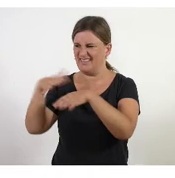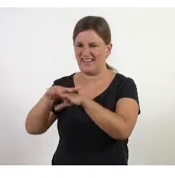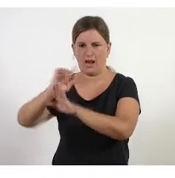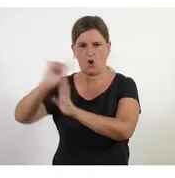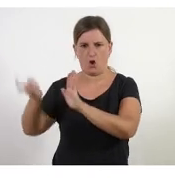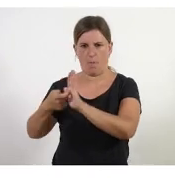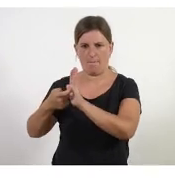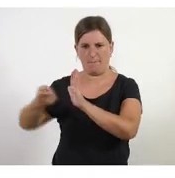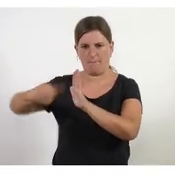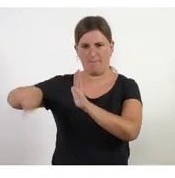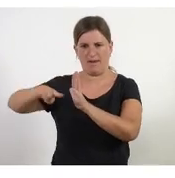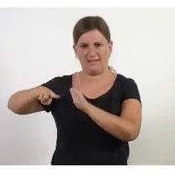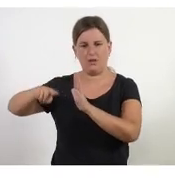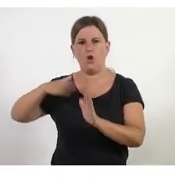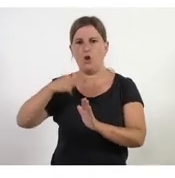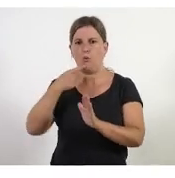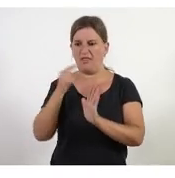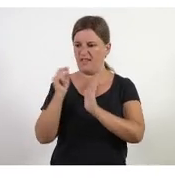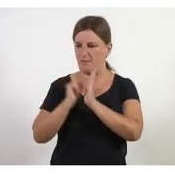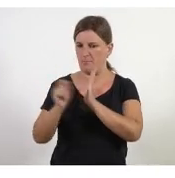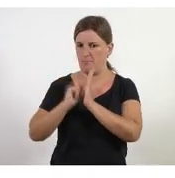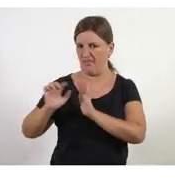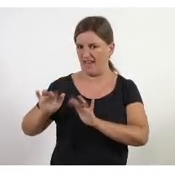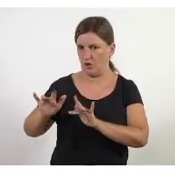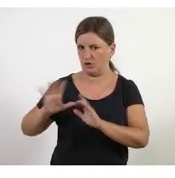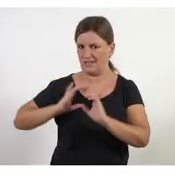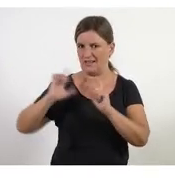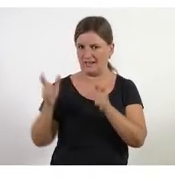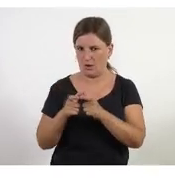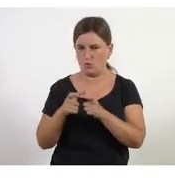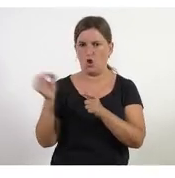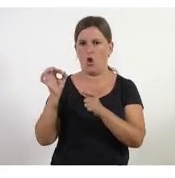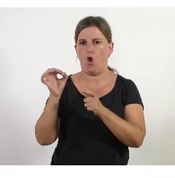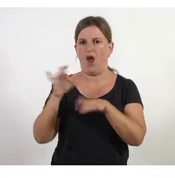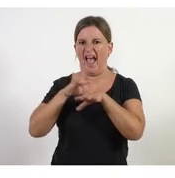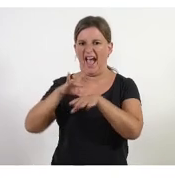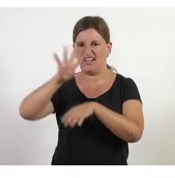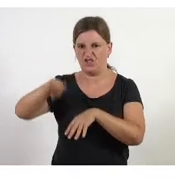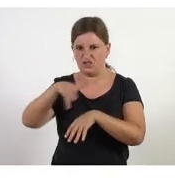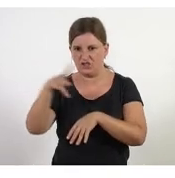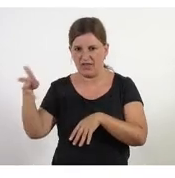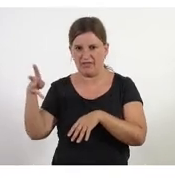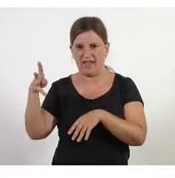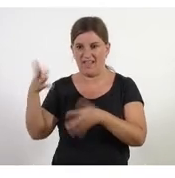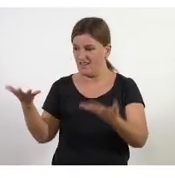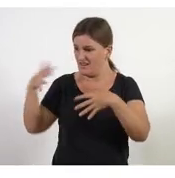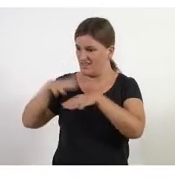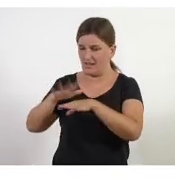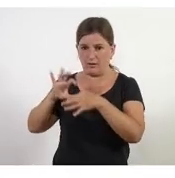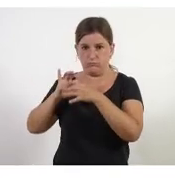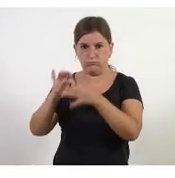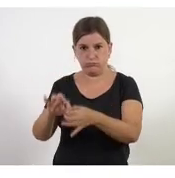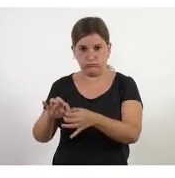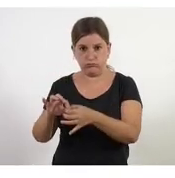Això vol dir que prendre notes d'una reunió, agendar i que estigui integrada al link